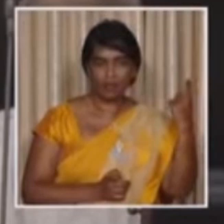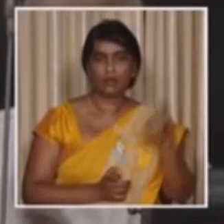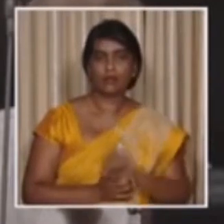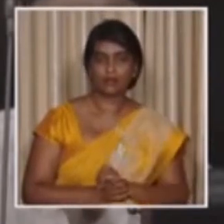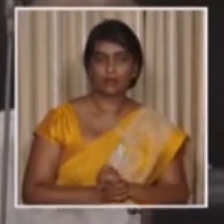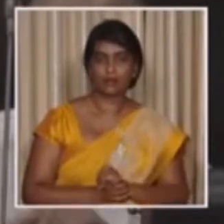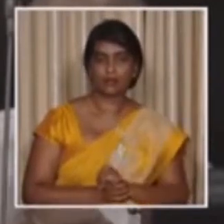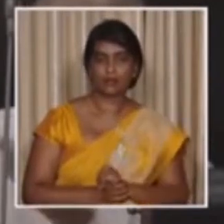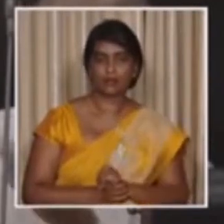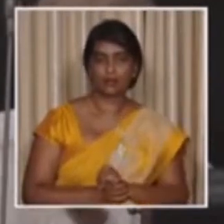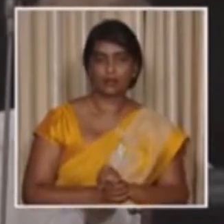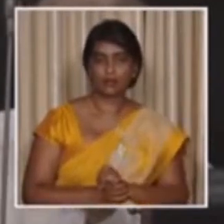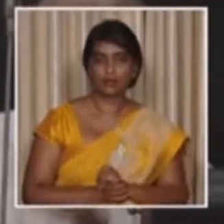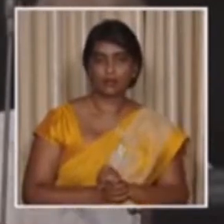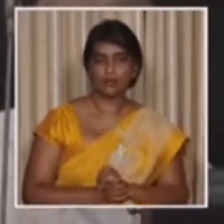සජබේ